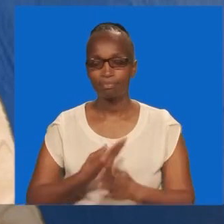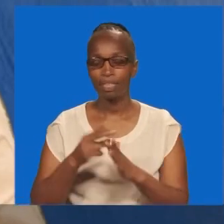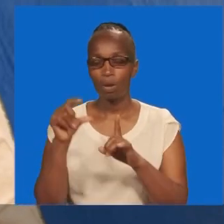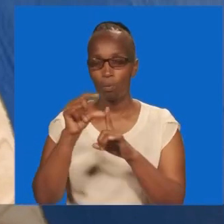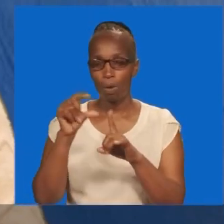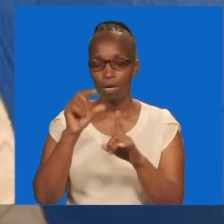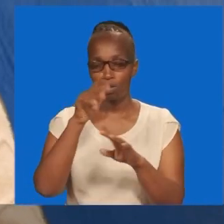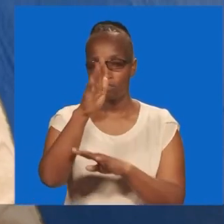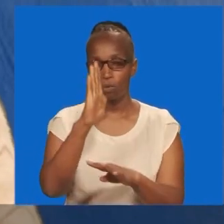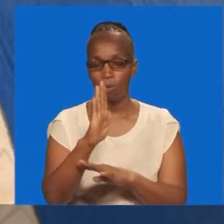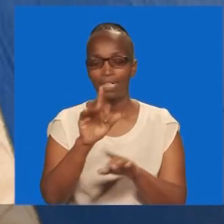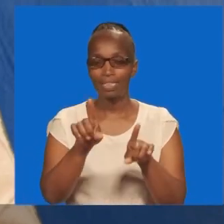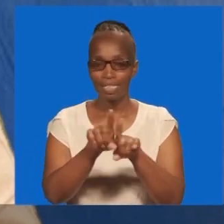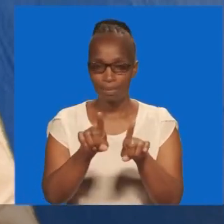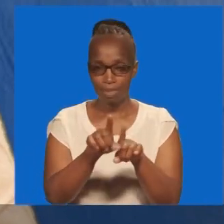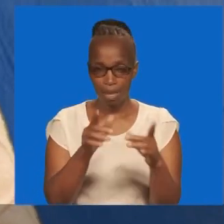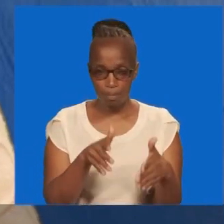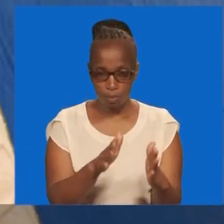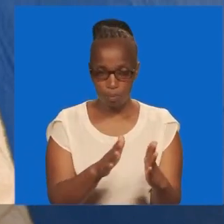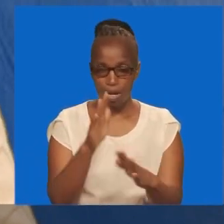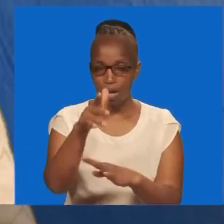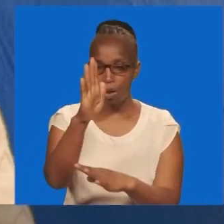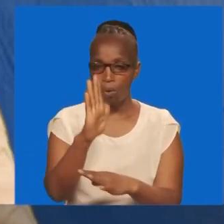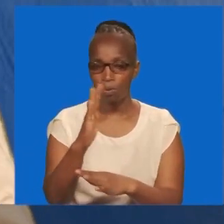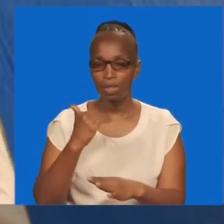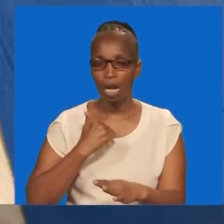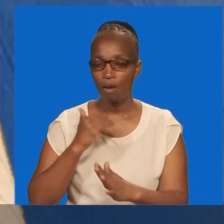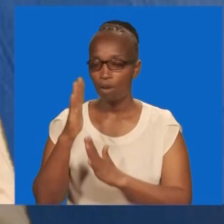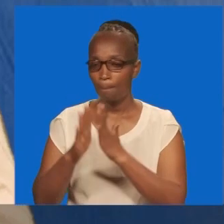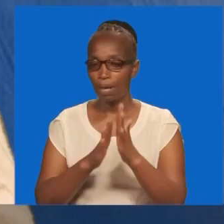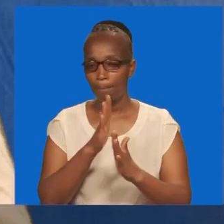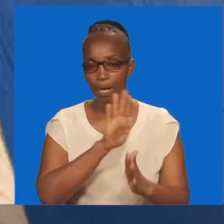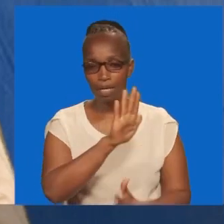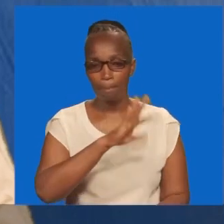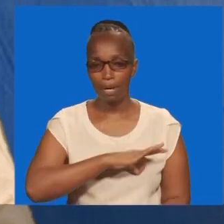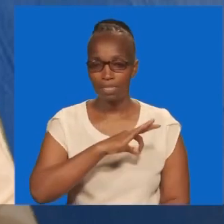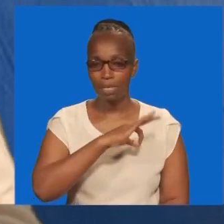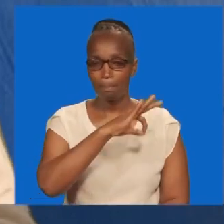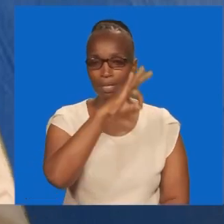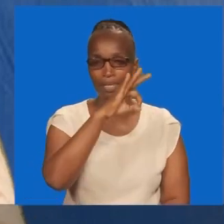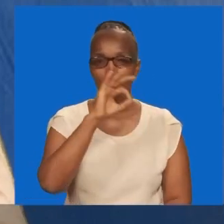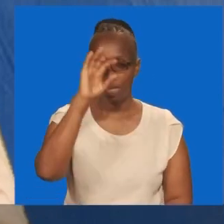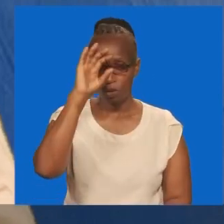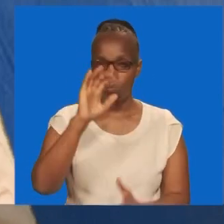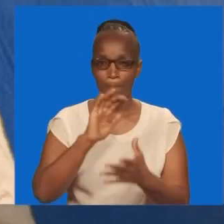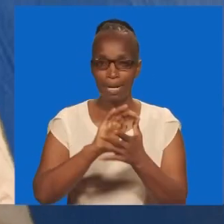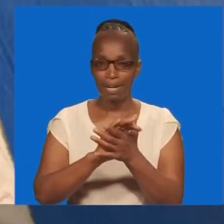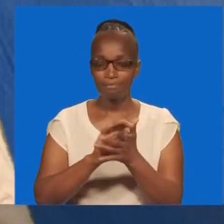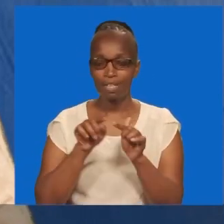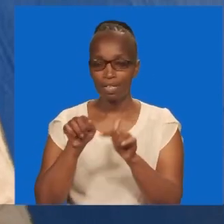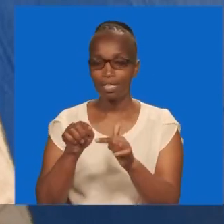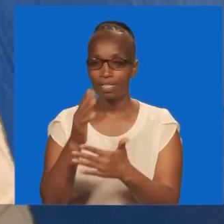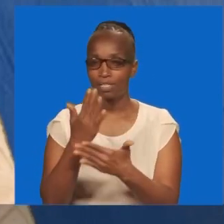kiroho na pia kuendelea na kutufundisha neno lake Mwenyezi Mungu kama vile ambavyo Mungu amemwandani kwa sababu